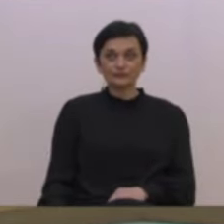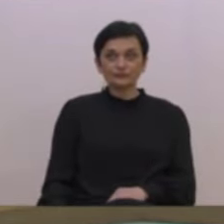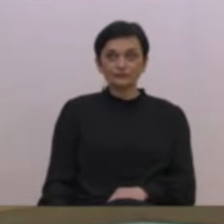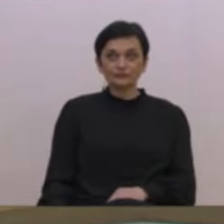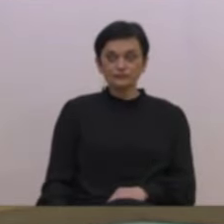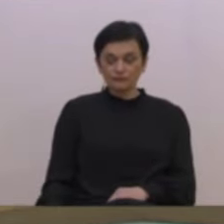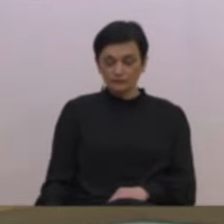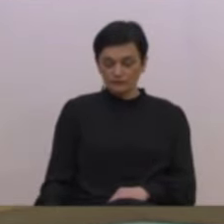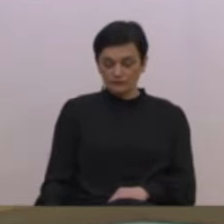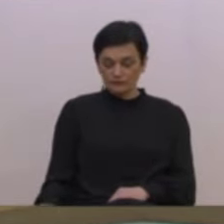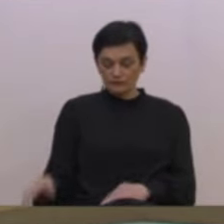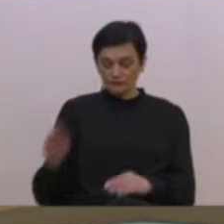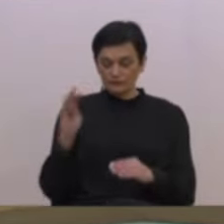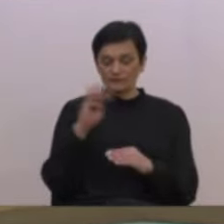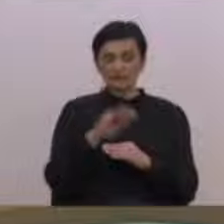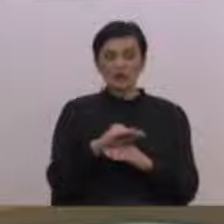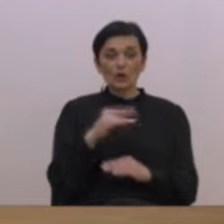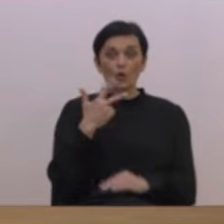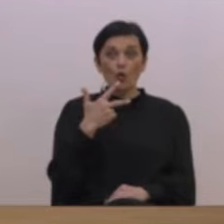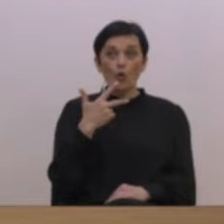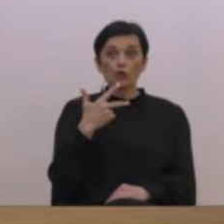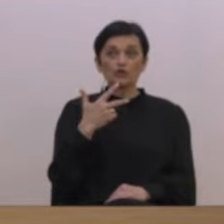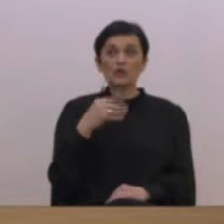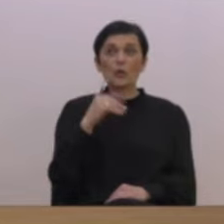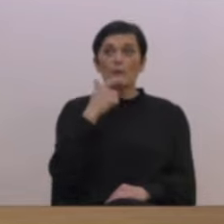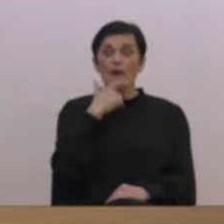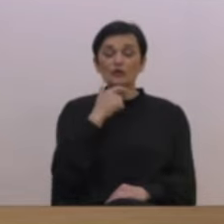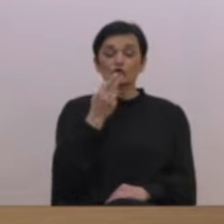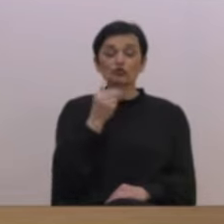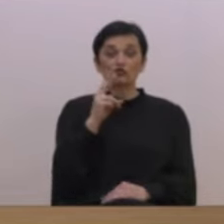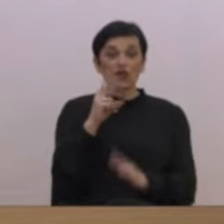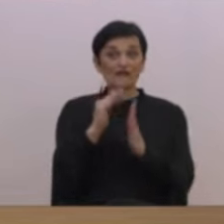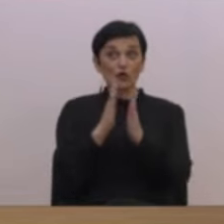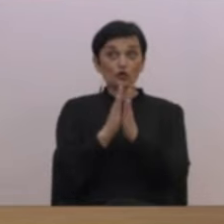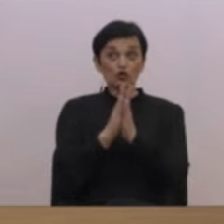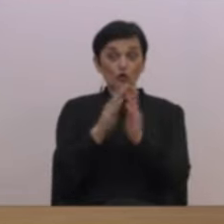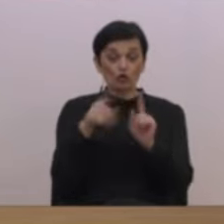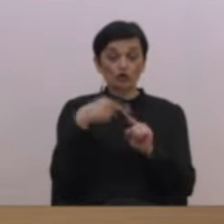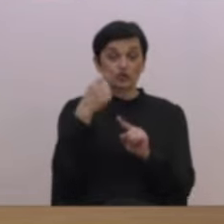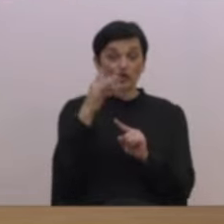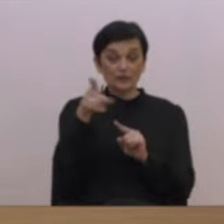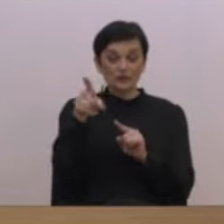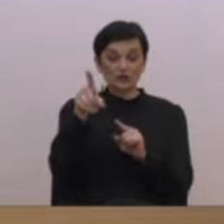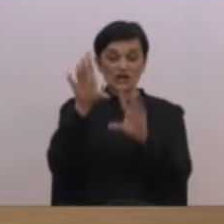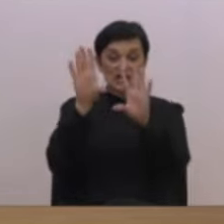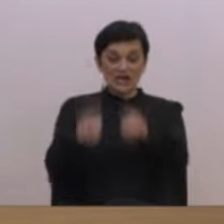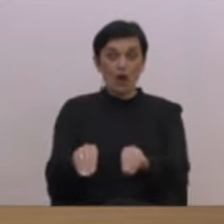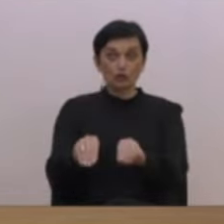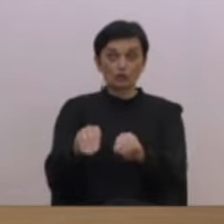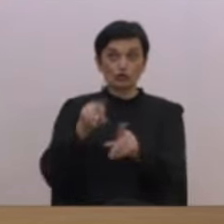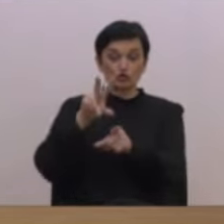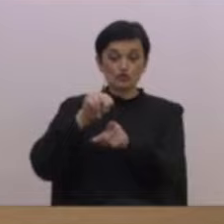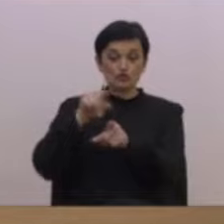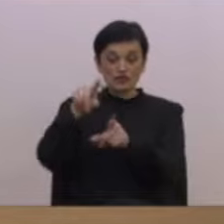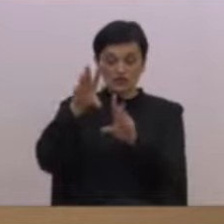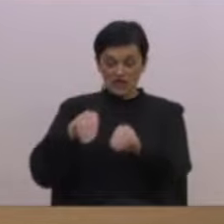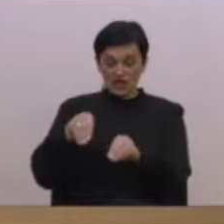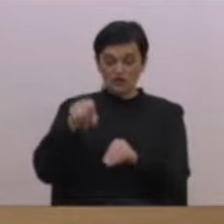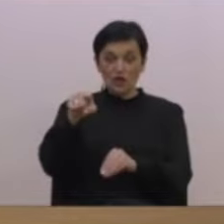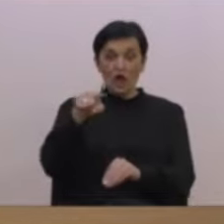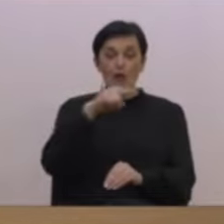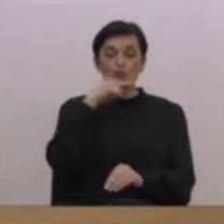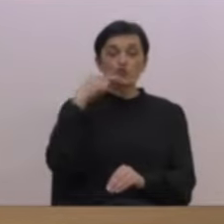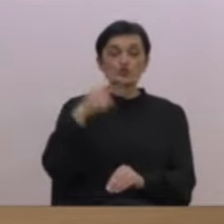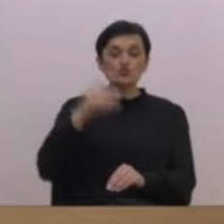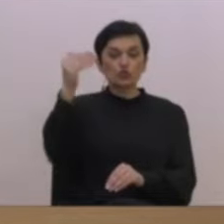Au mătet, uzațam. Eu șală, țalii am tot, șem de gerze ca au tușat microfonii. Aia prorusul țale,